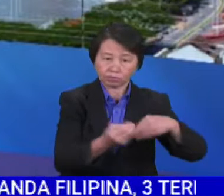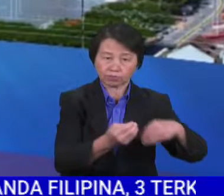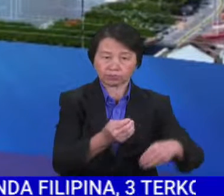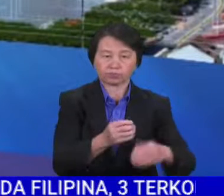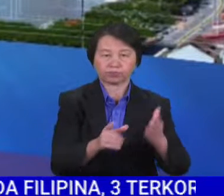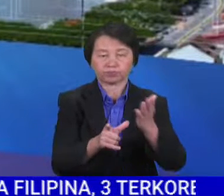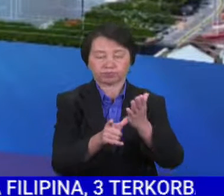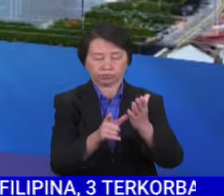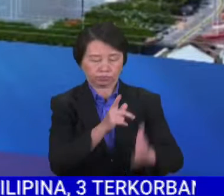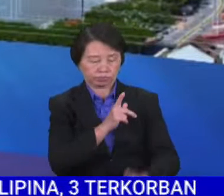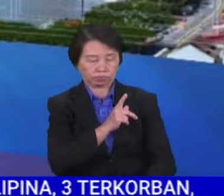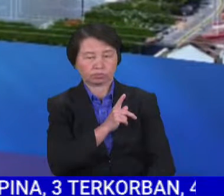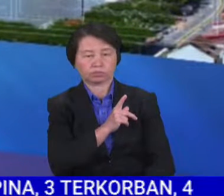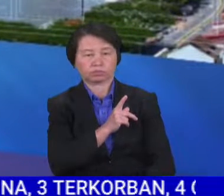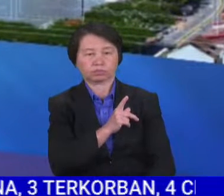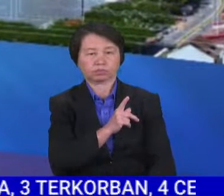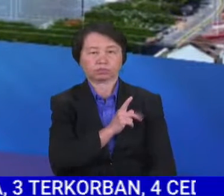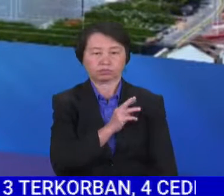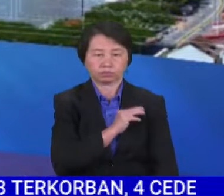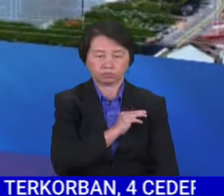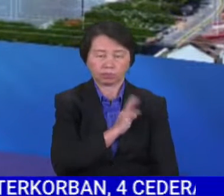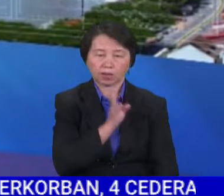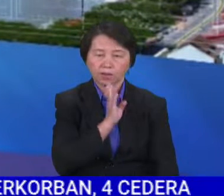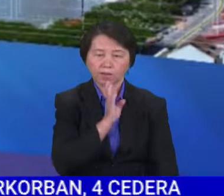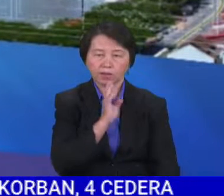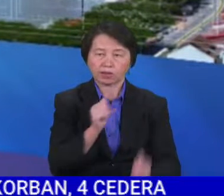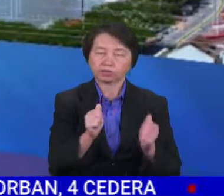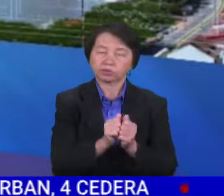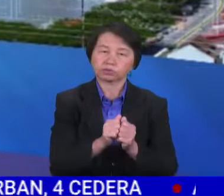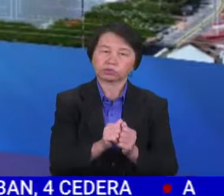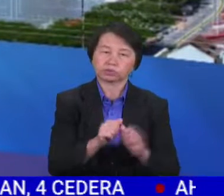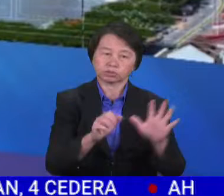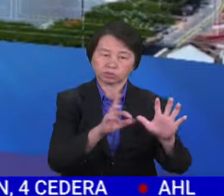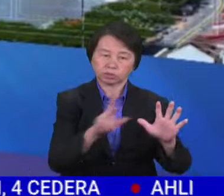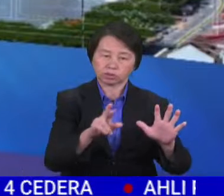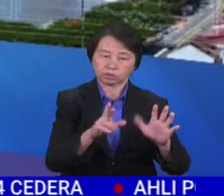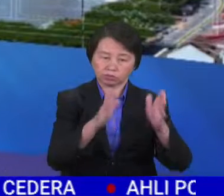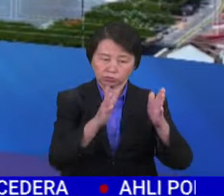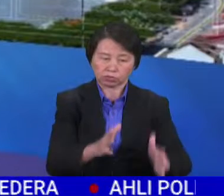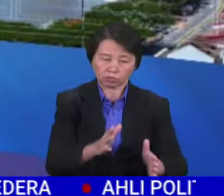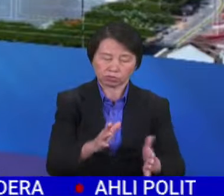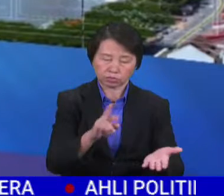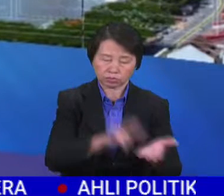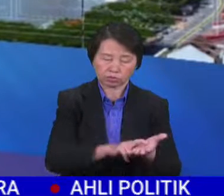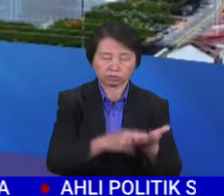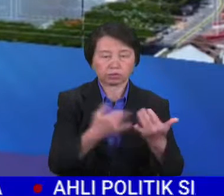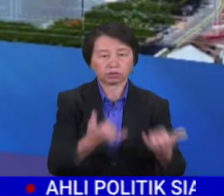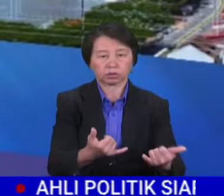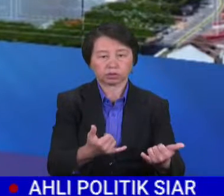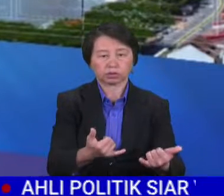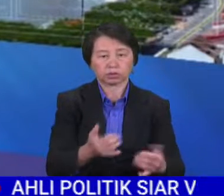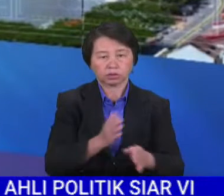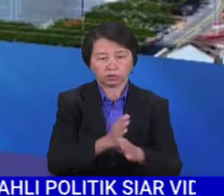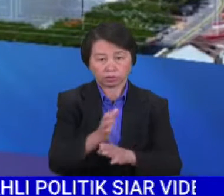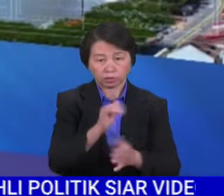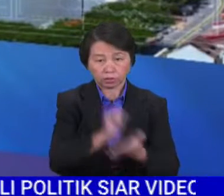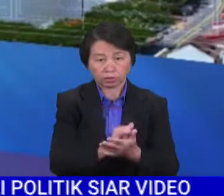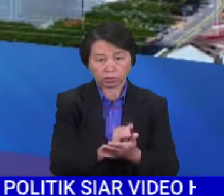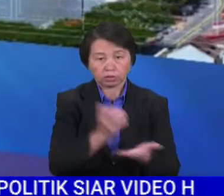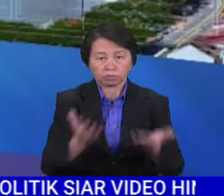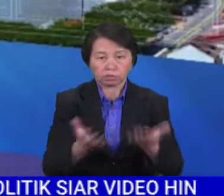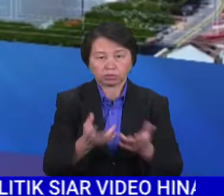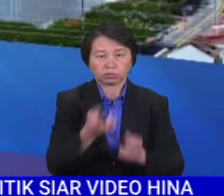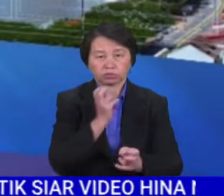Dato Sri Doctors in question berkata dengan kadar sekitar 5000 penerima organ pendaftar ketika ini sektor terbabit